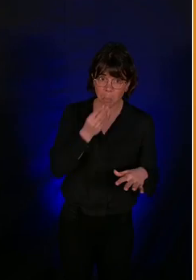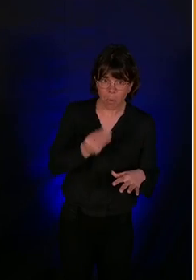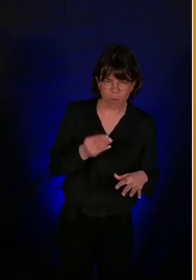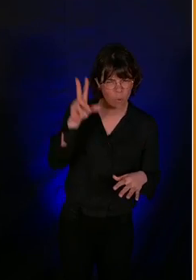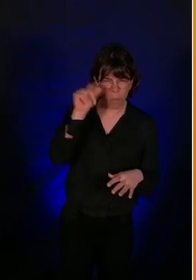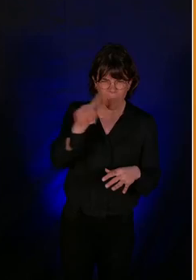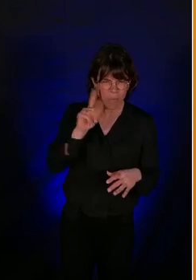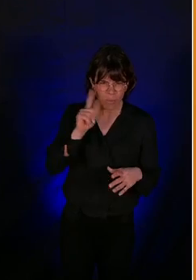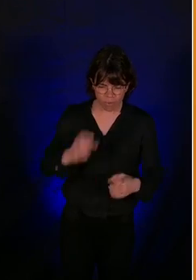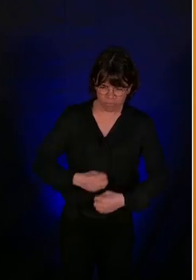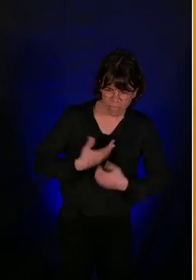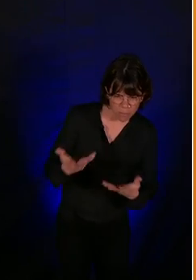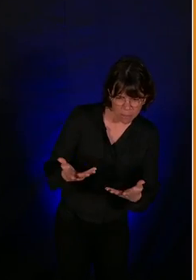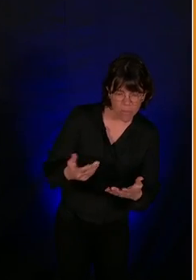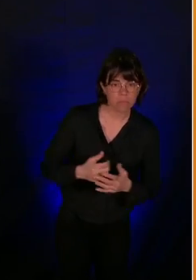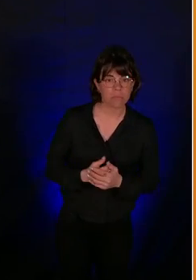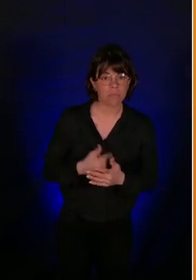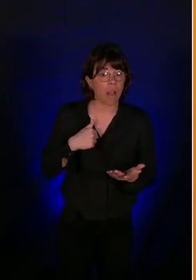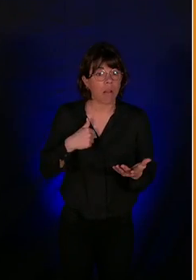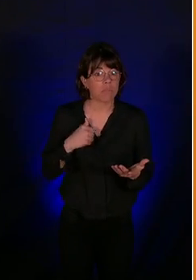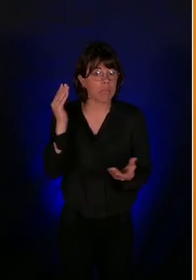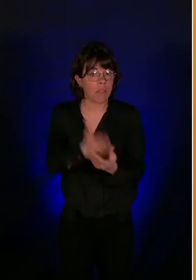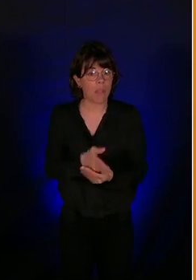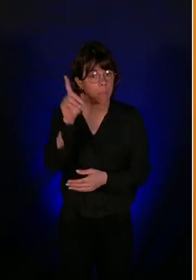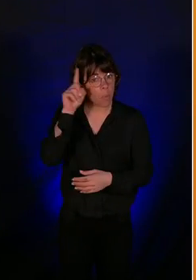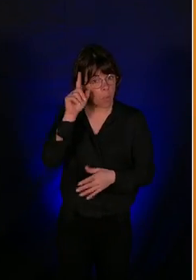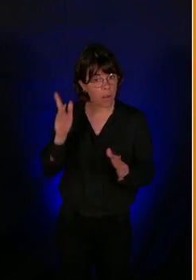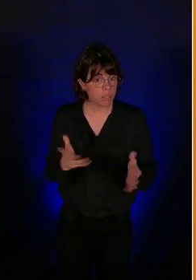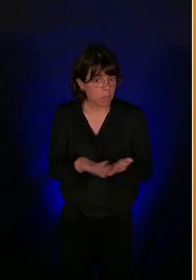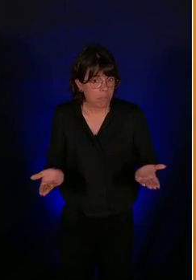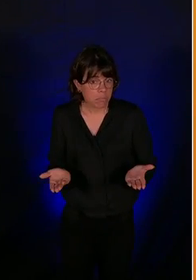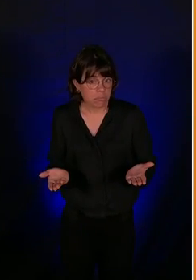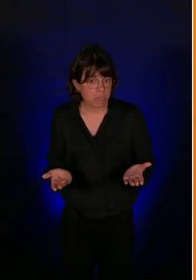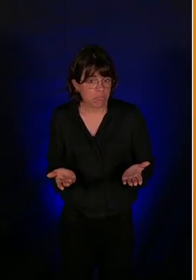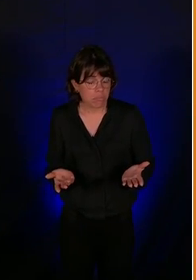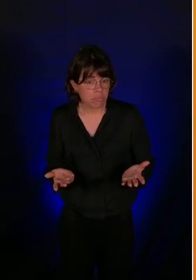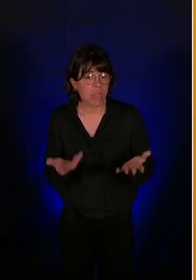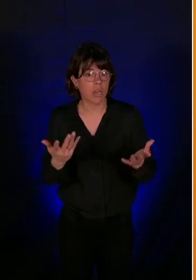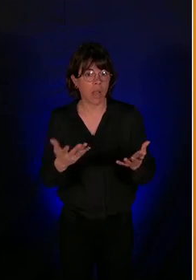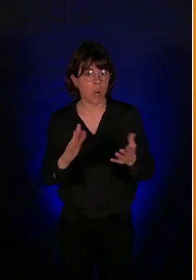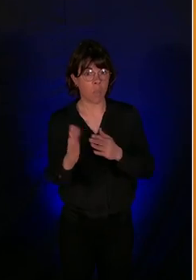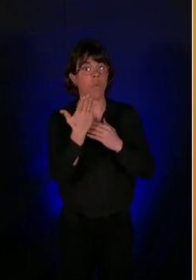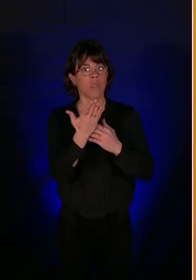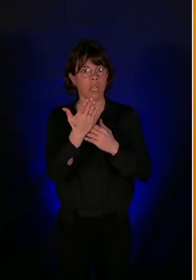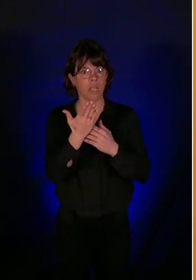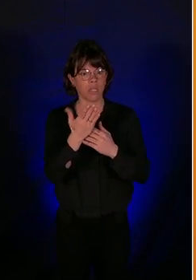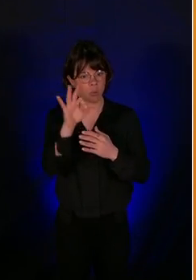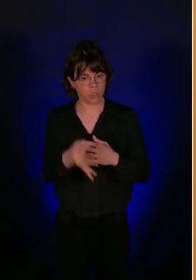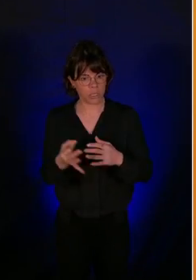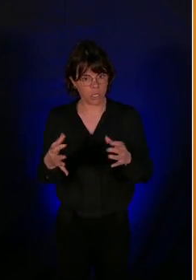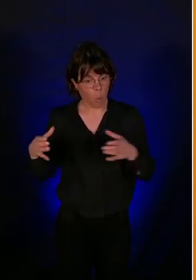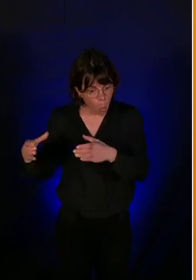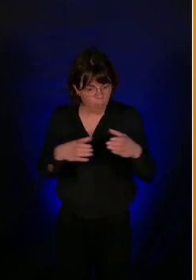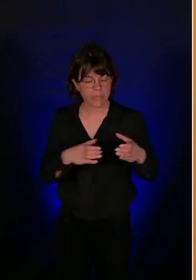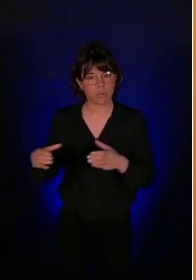comprend pas ton intervention mais l'intervention elle est simple c'est que au moins vous vous affichez la réponse qu' aura pas de recomposition syndicale